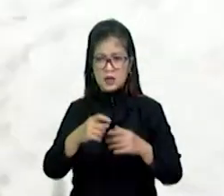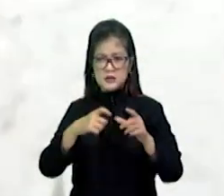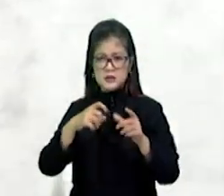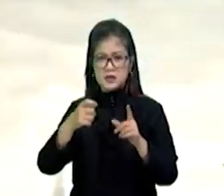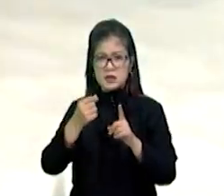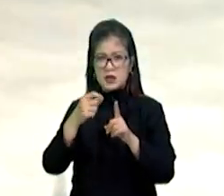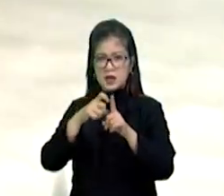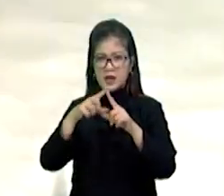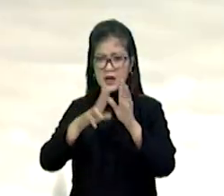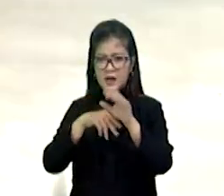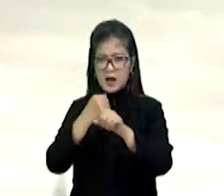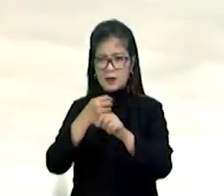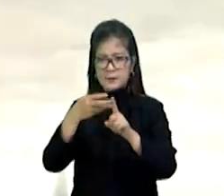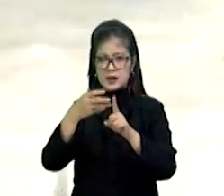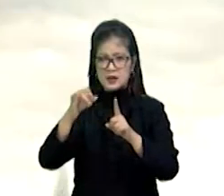banjir.